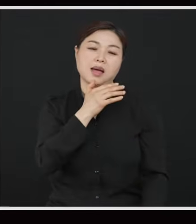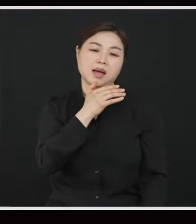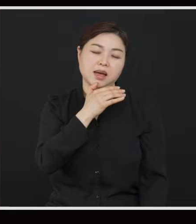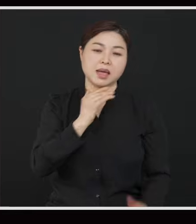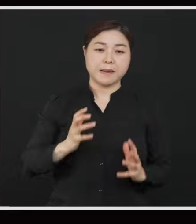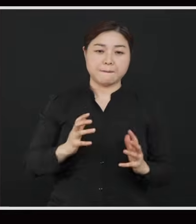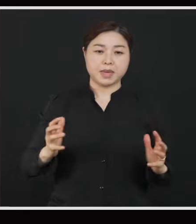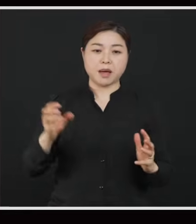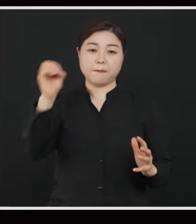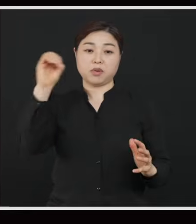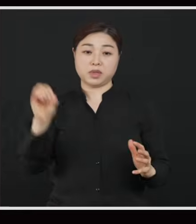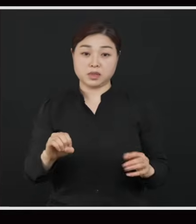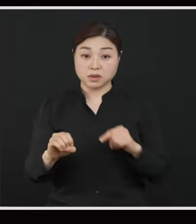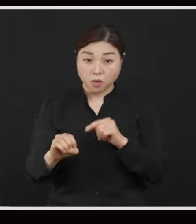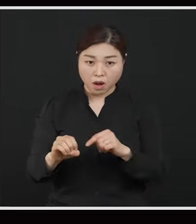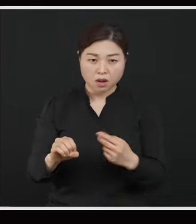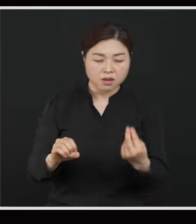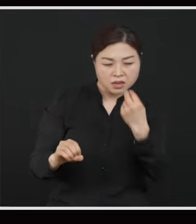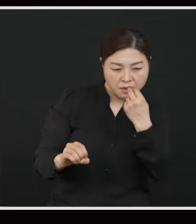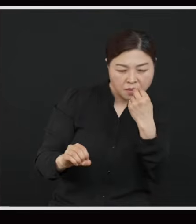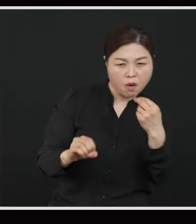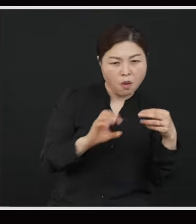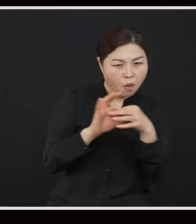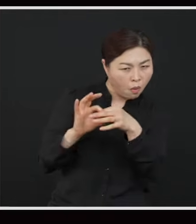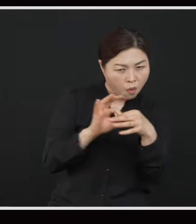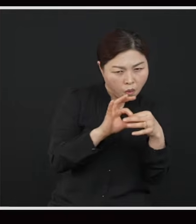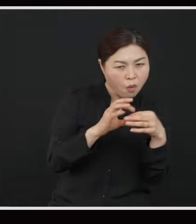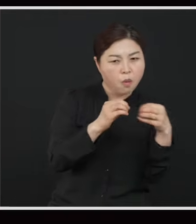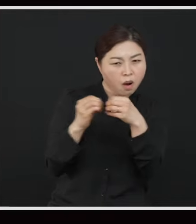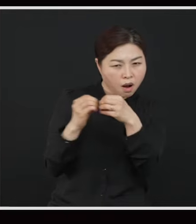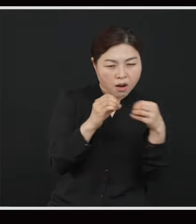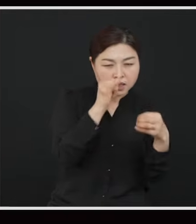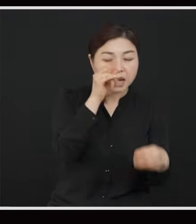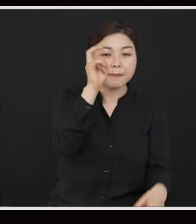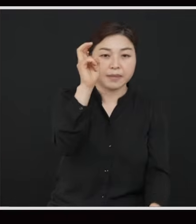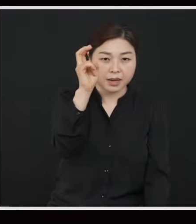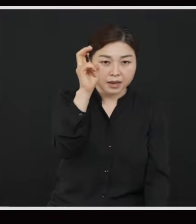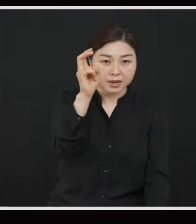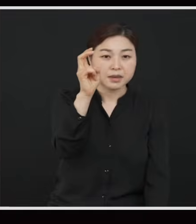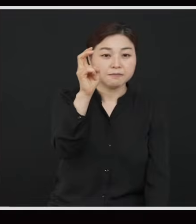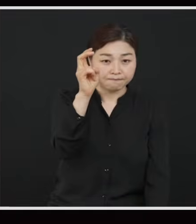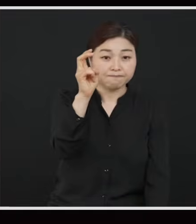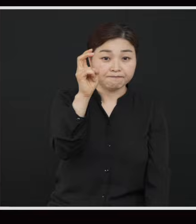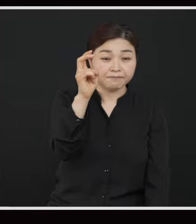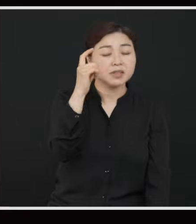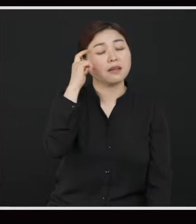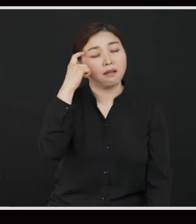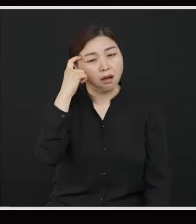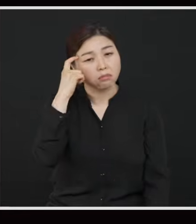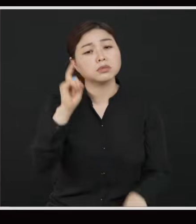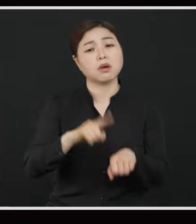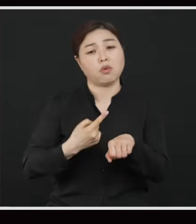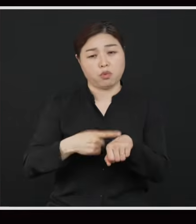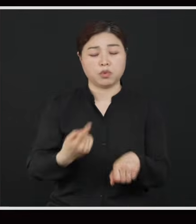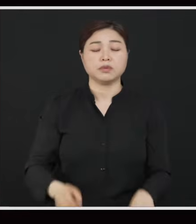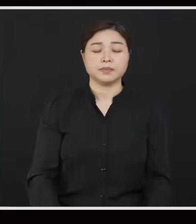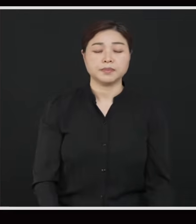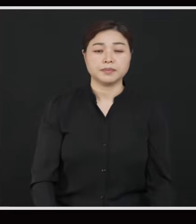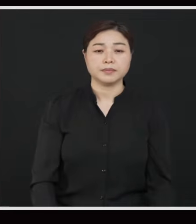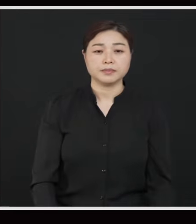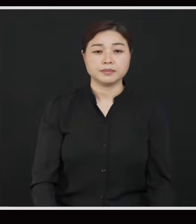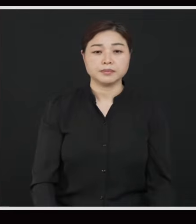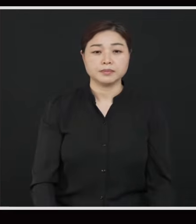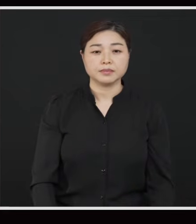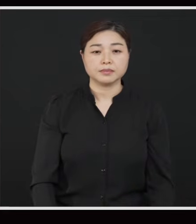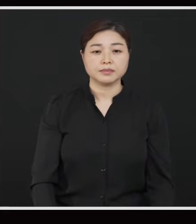사람들의 비만율과 혹시 기대 수명이 정말 상관이 있는 게 아닌가 하는 생각을 안 들게 할 수 없는